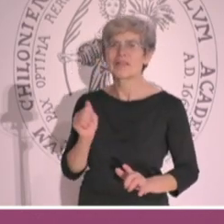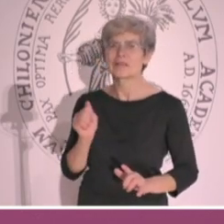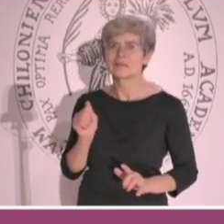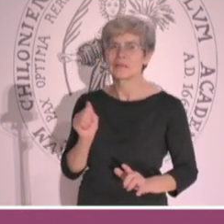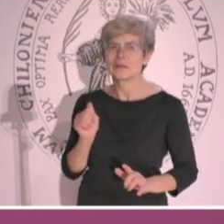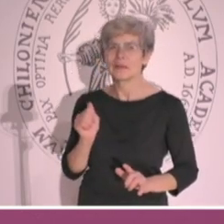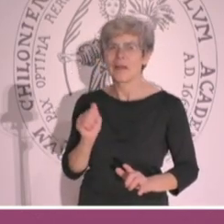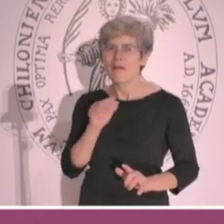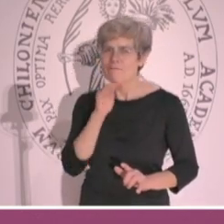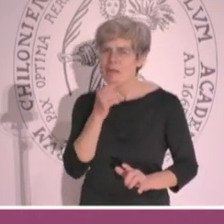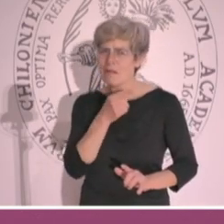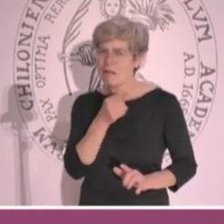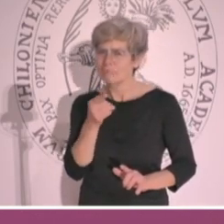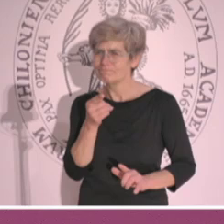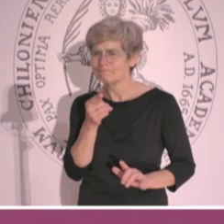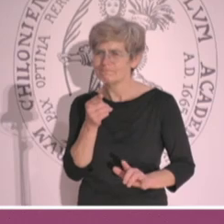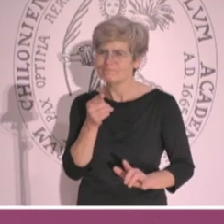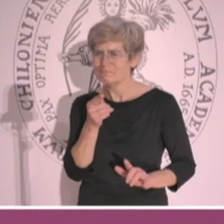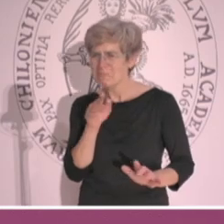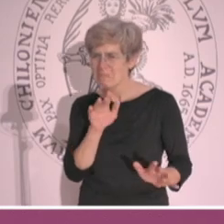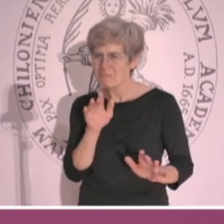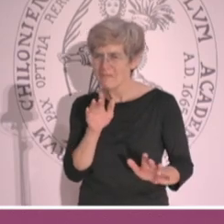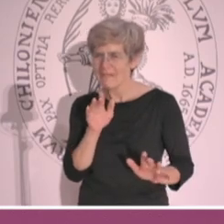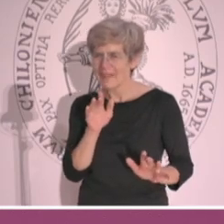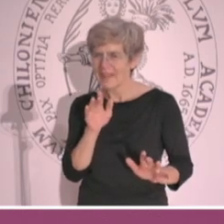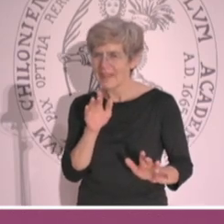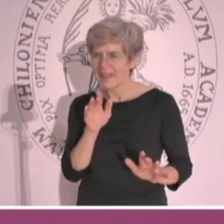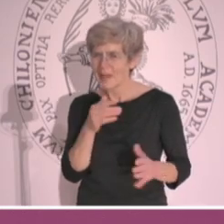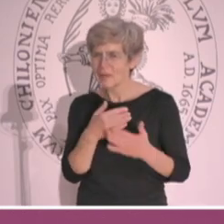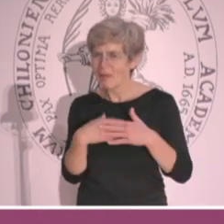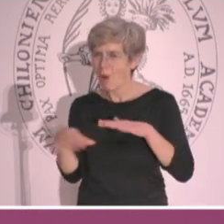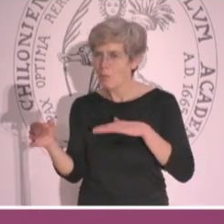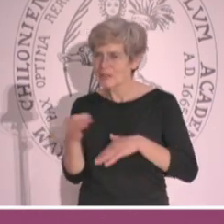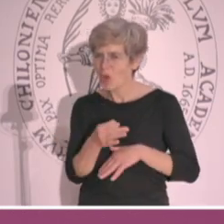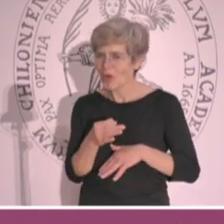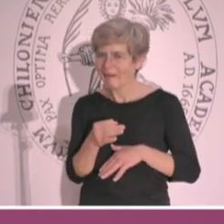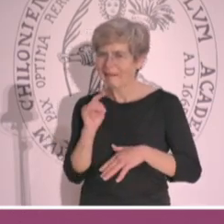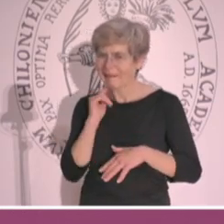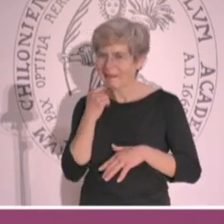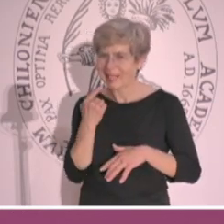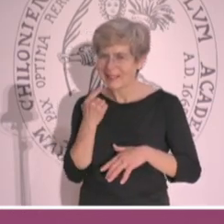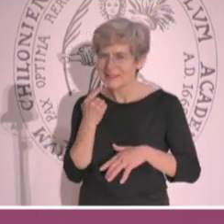sind möglicherweise zum ersten Mal jetzt hier in Kiel, nach Kiel gezogen,